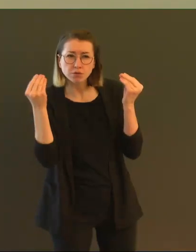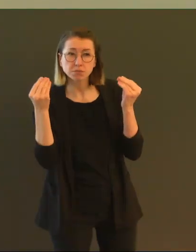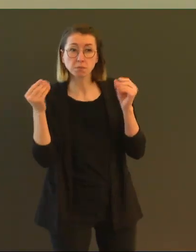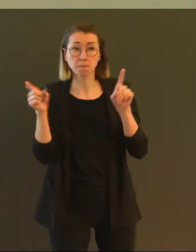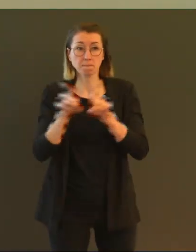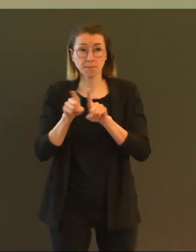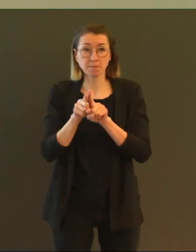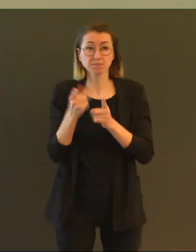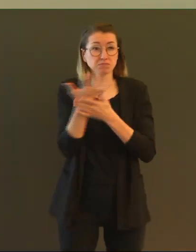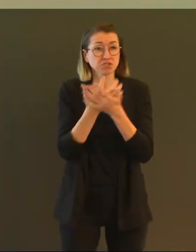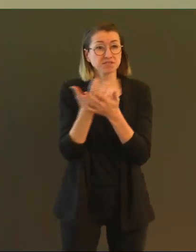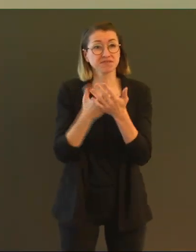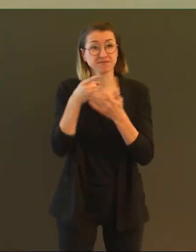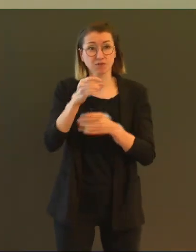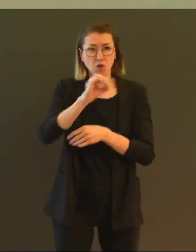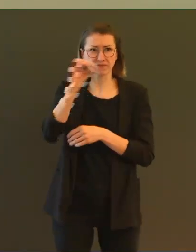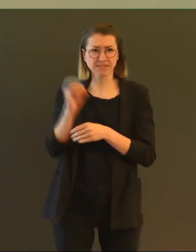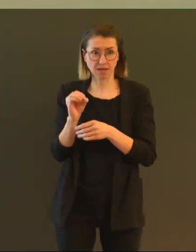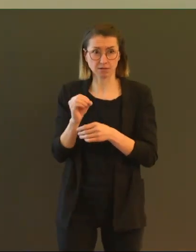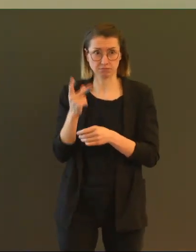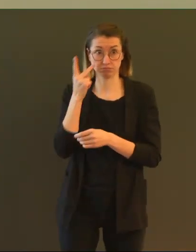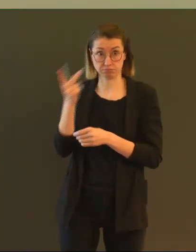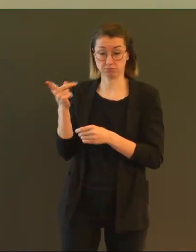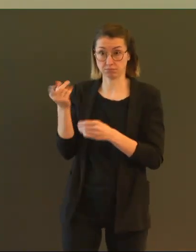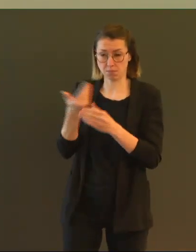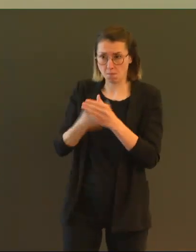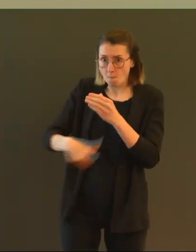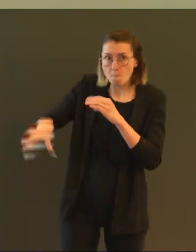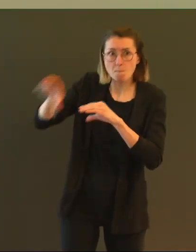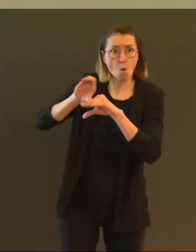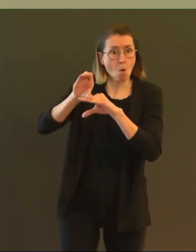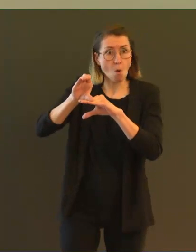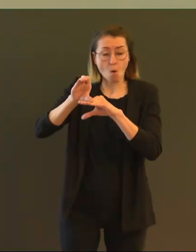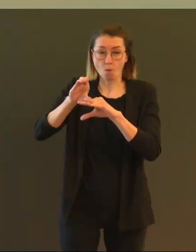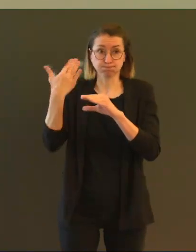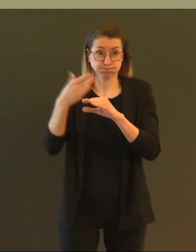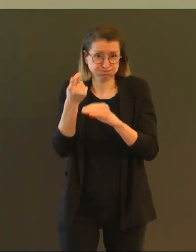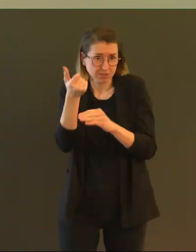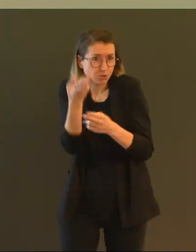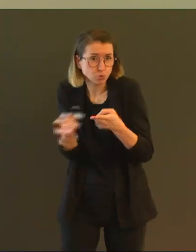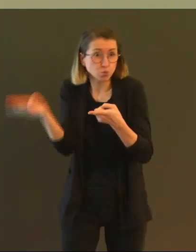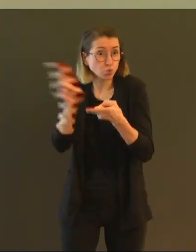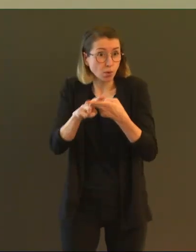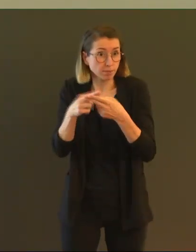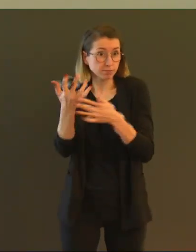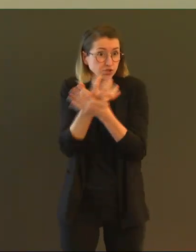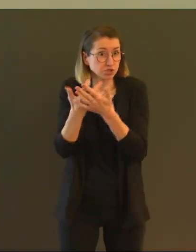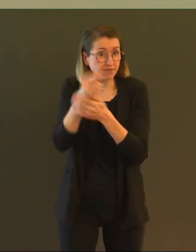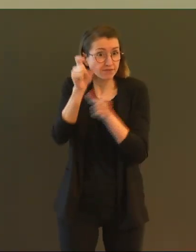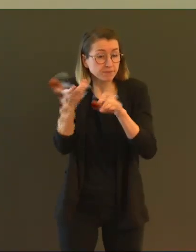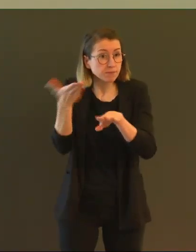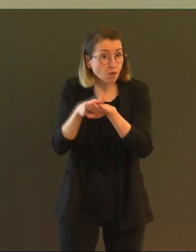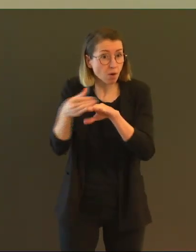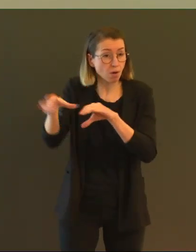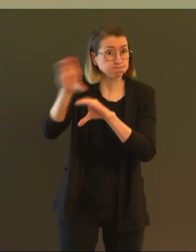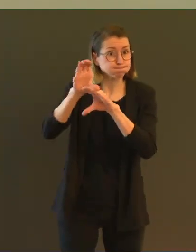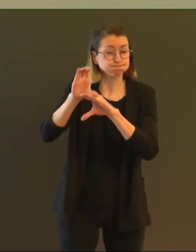importante, 8660, par rapport aux 4455 déclarés pour le Covid. Si vous regardez les chiffres